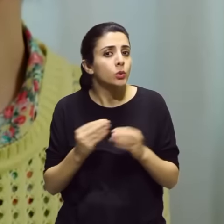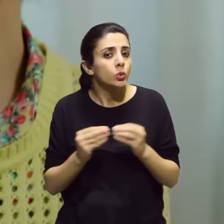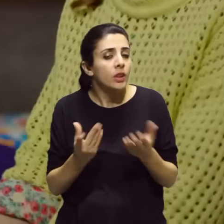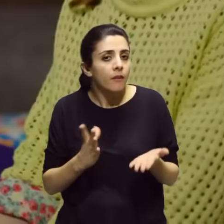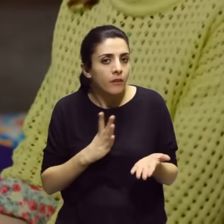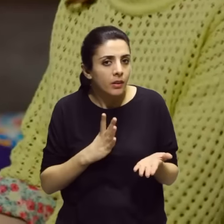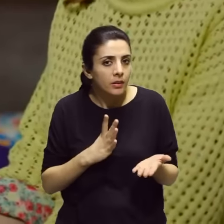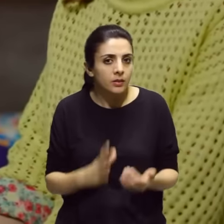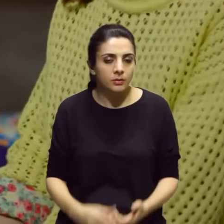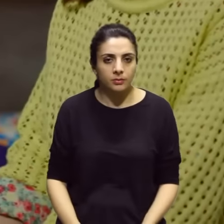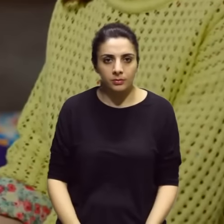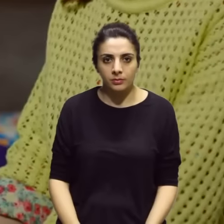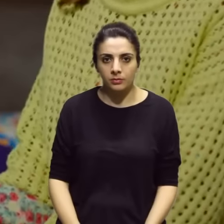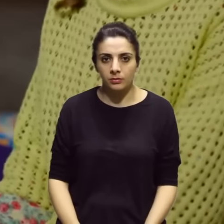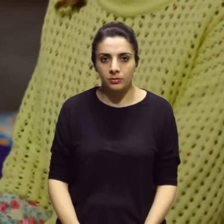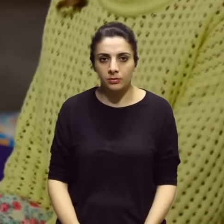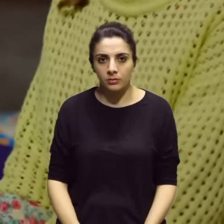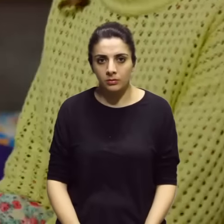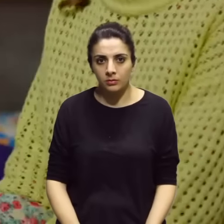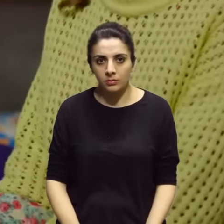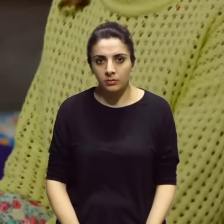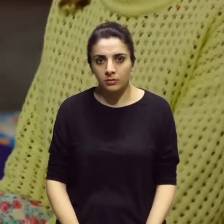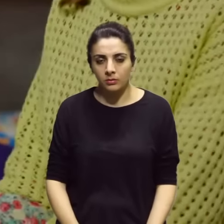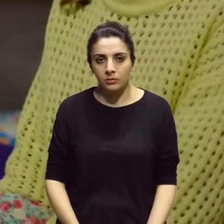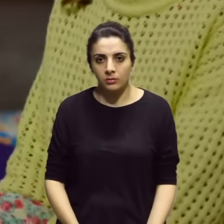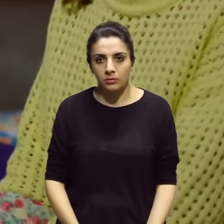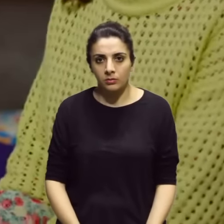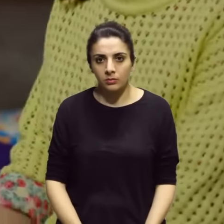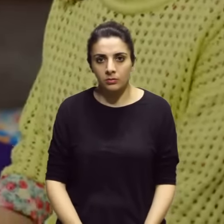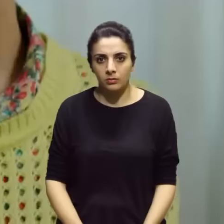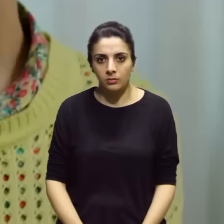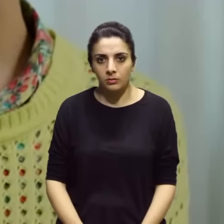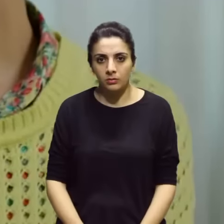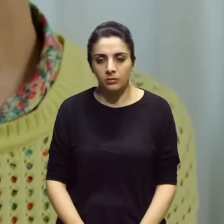sence? Reyhan şöyle bir düşündü.